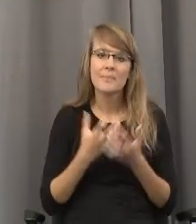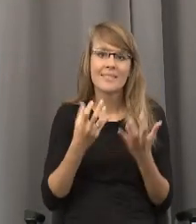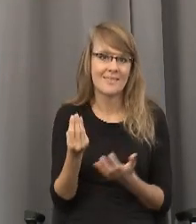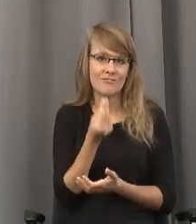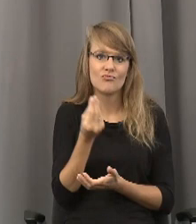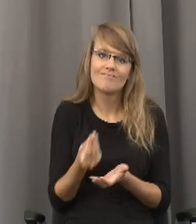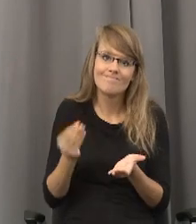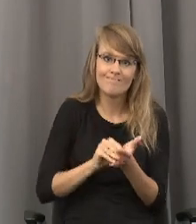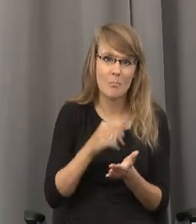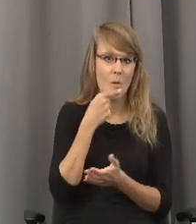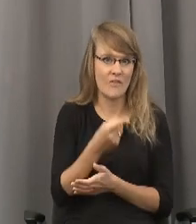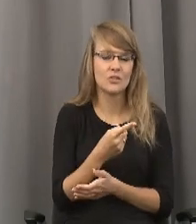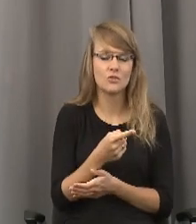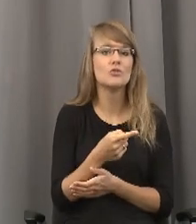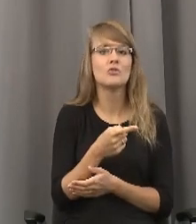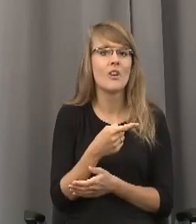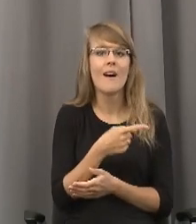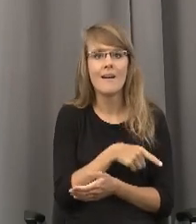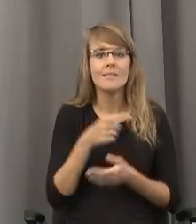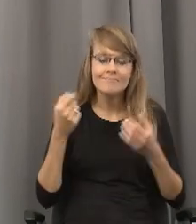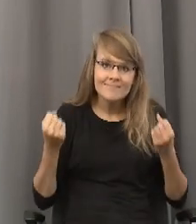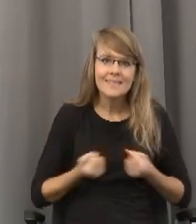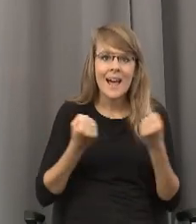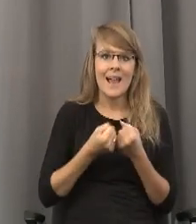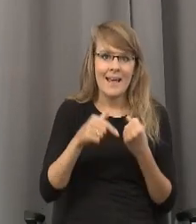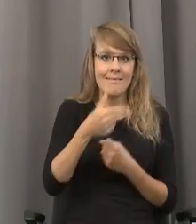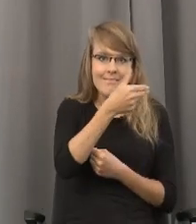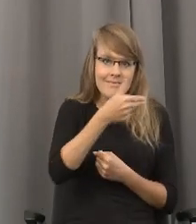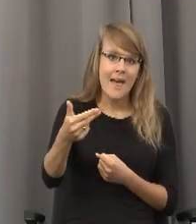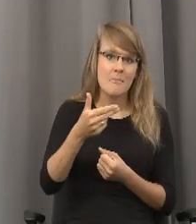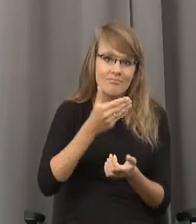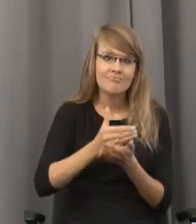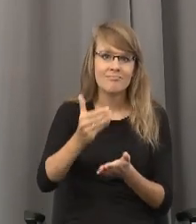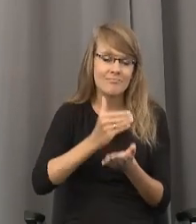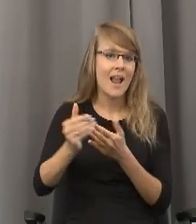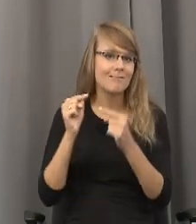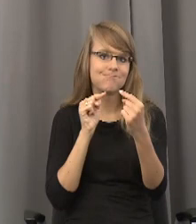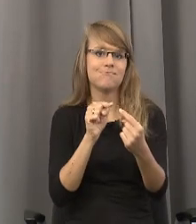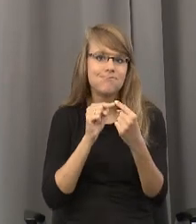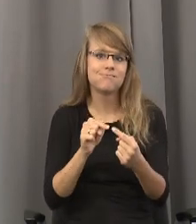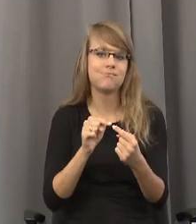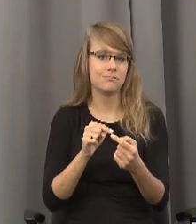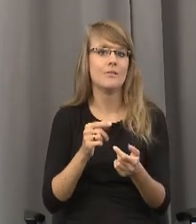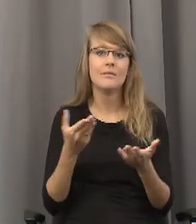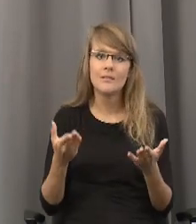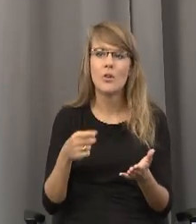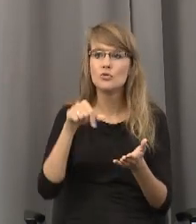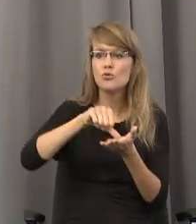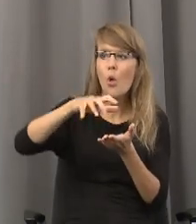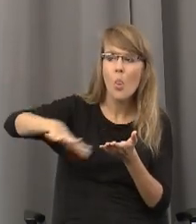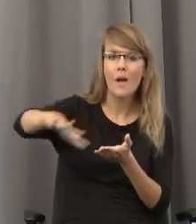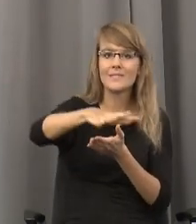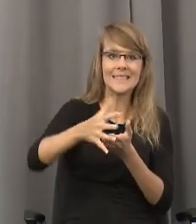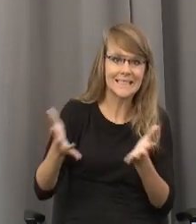tylko kontynuować ten temat i dalej, można powiedzieć, wzmacniać środowisko,